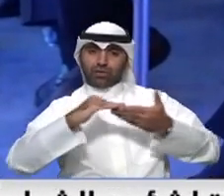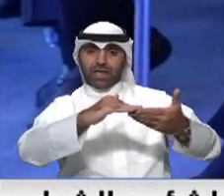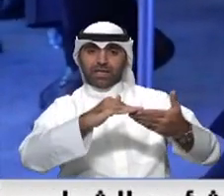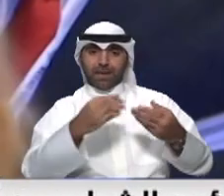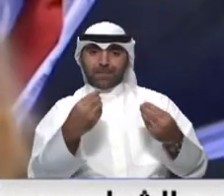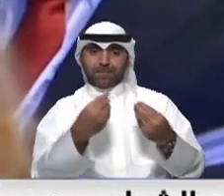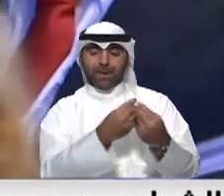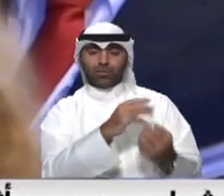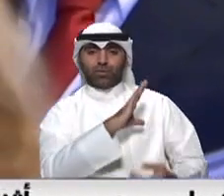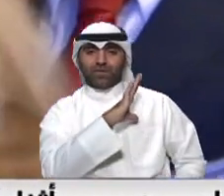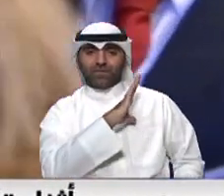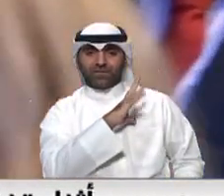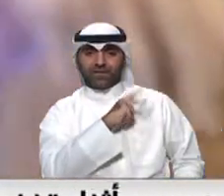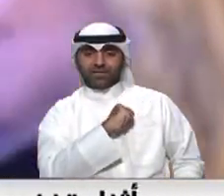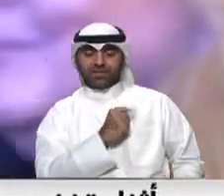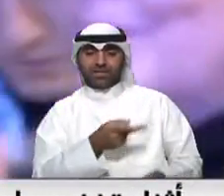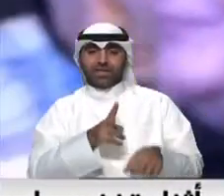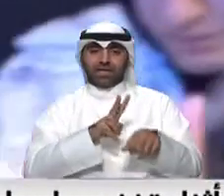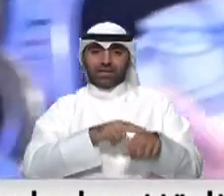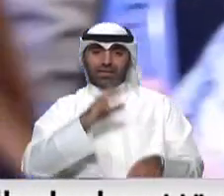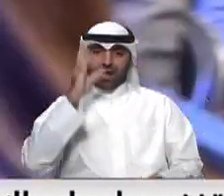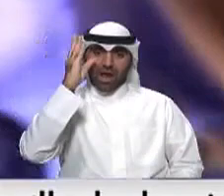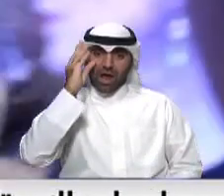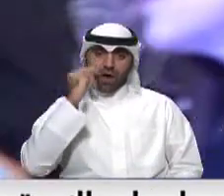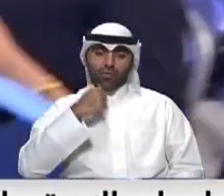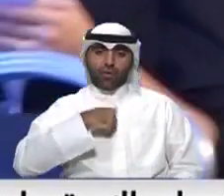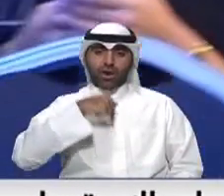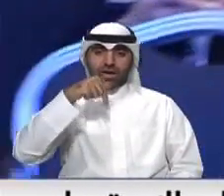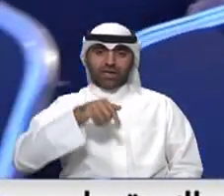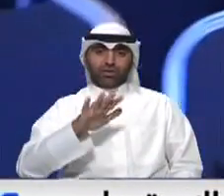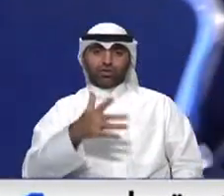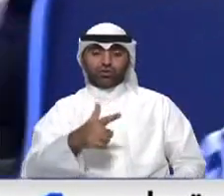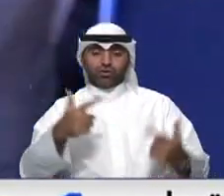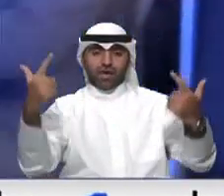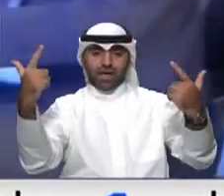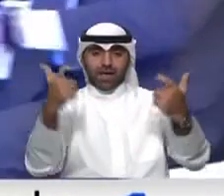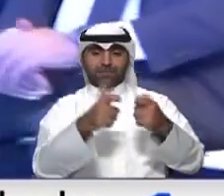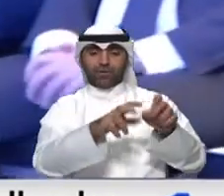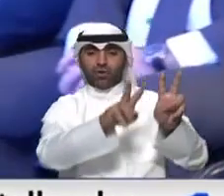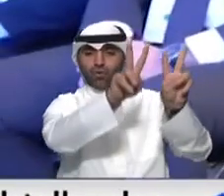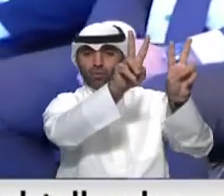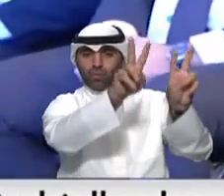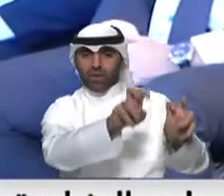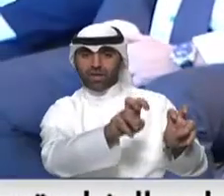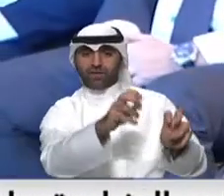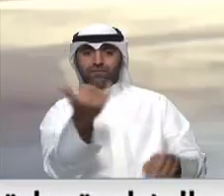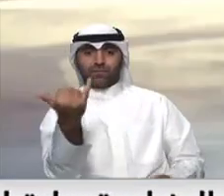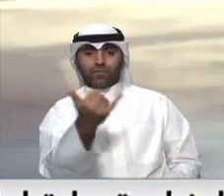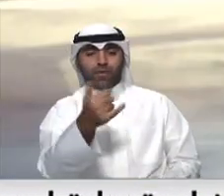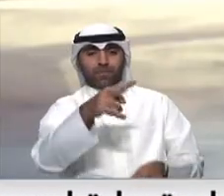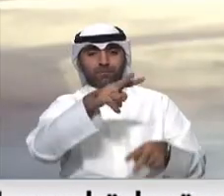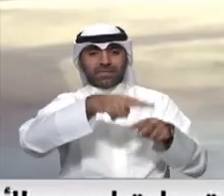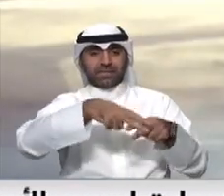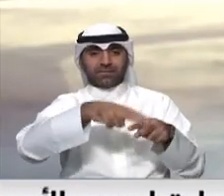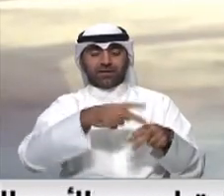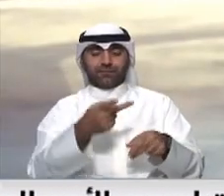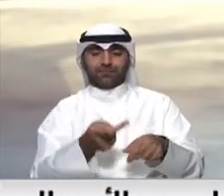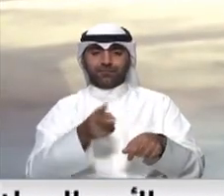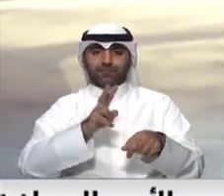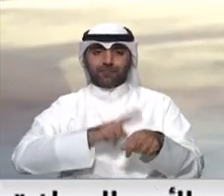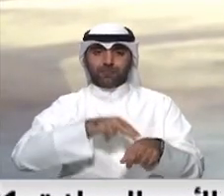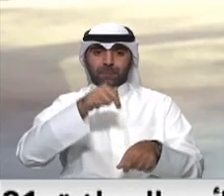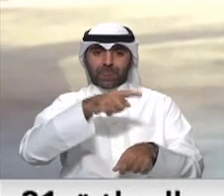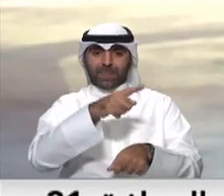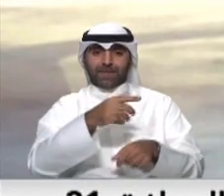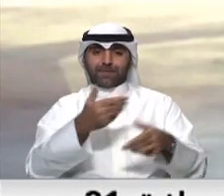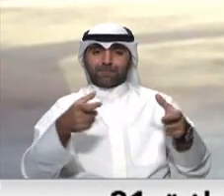الشعب الفلسطيني سيولد مزيد من الكراهيه وردود فعل بالغه لذا يجب العمل على تحقيق سلام شامل وعادل